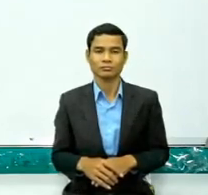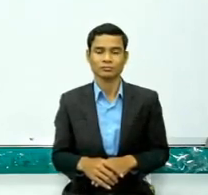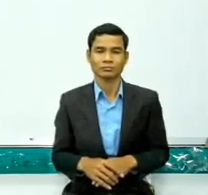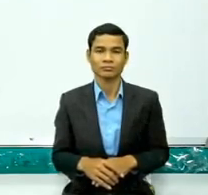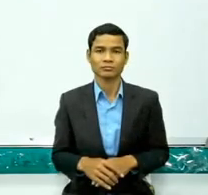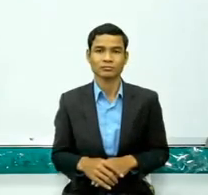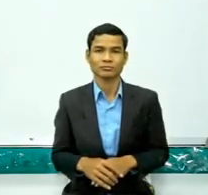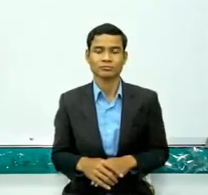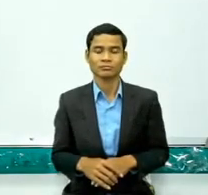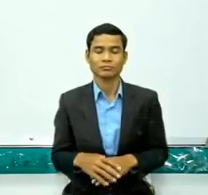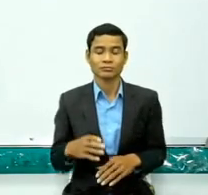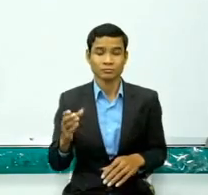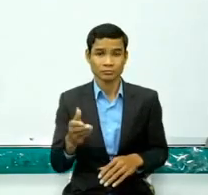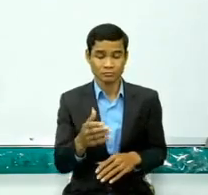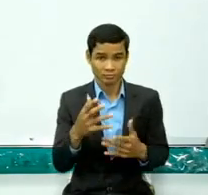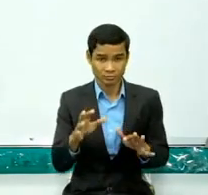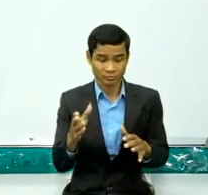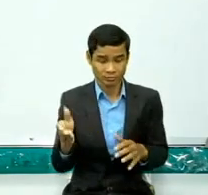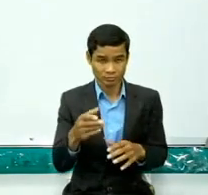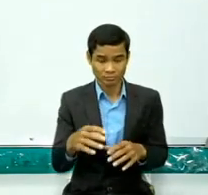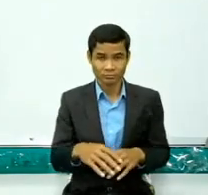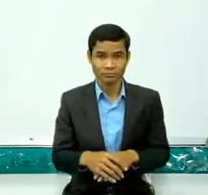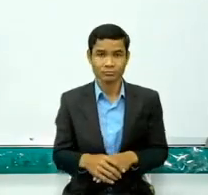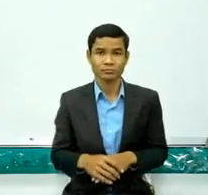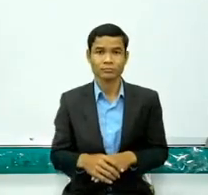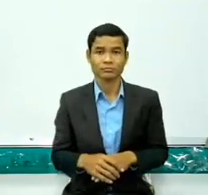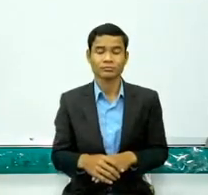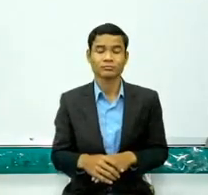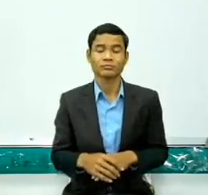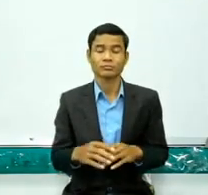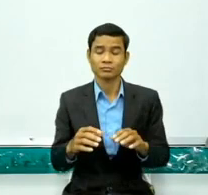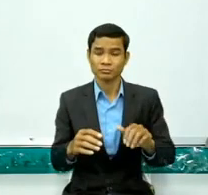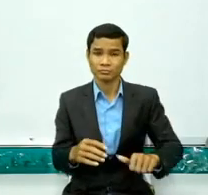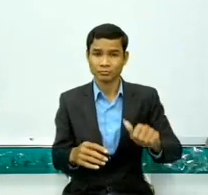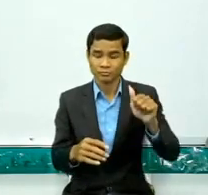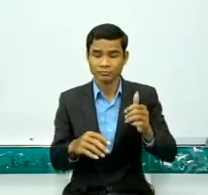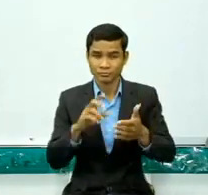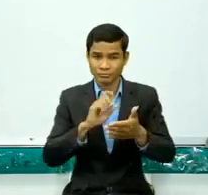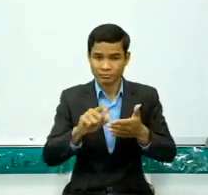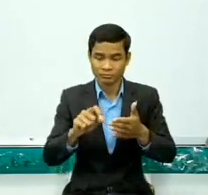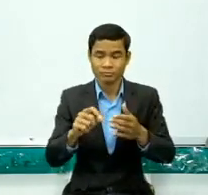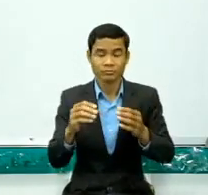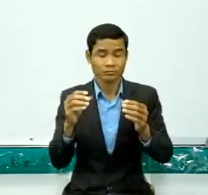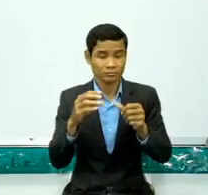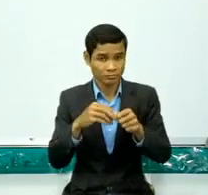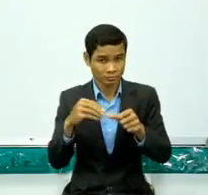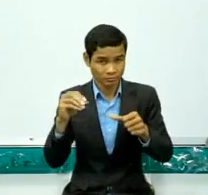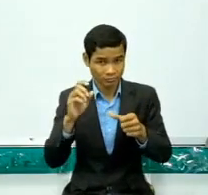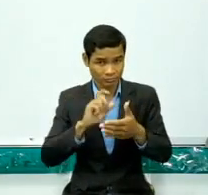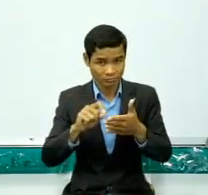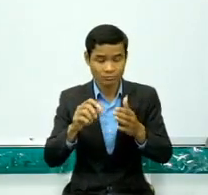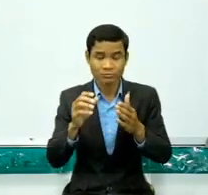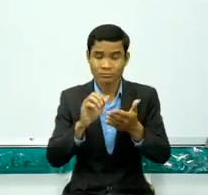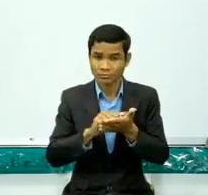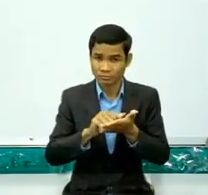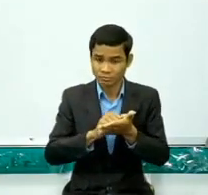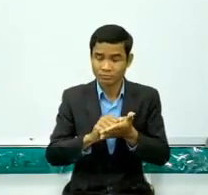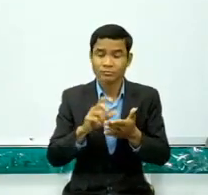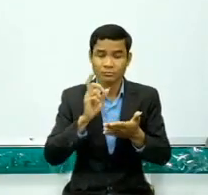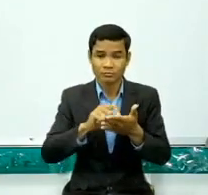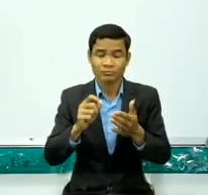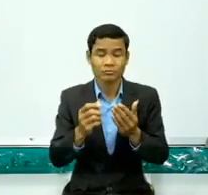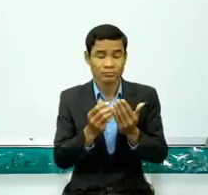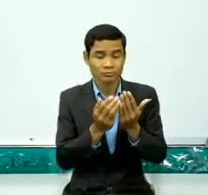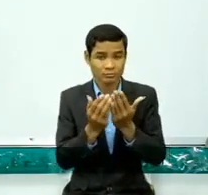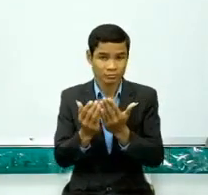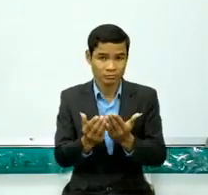ចាកូនលើករួចរាល់ហើយឬនៅកូនក្តារឈ្នួននៃសរហ្វឺតណាកែបលុបដើម្បីចូលរួមសរសេរតាមអានជាមួយអ្ន